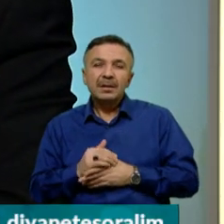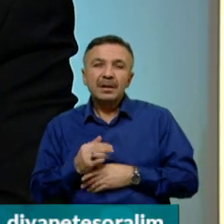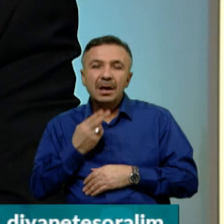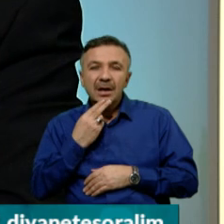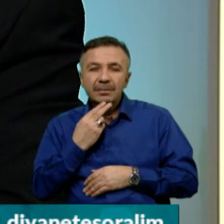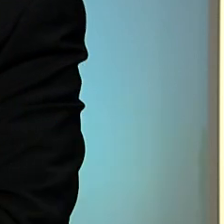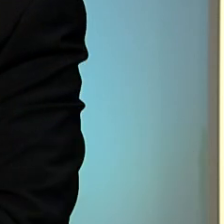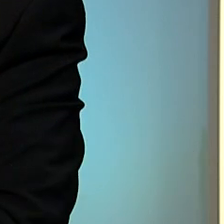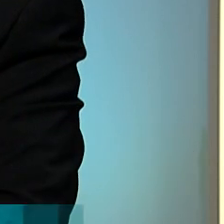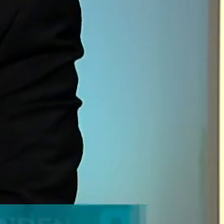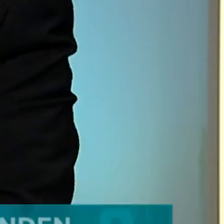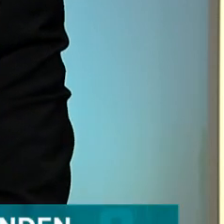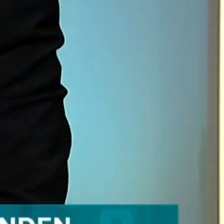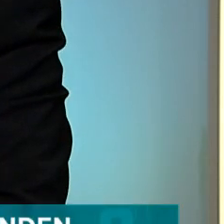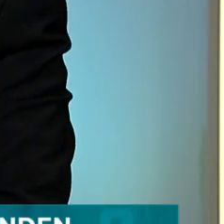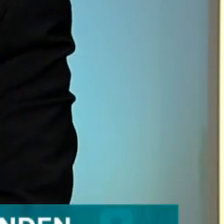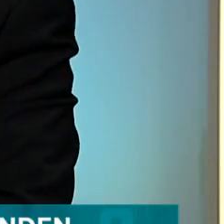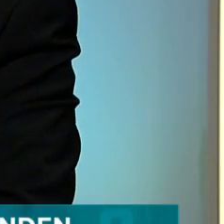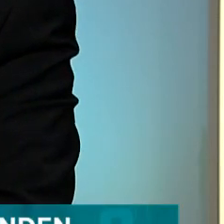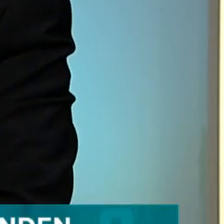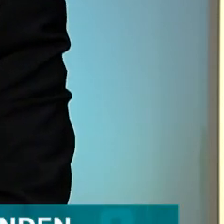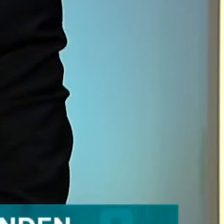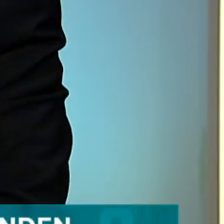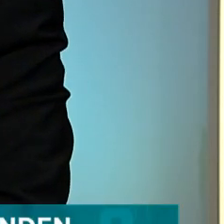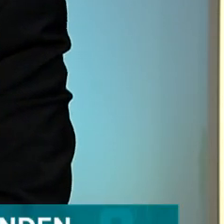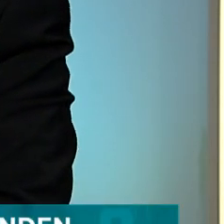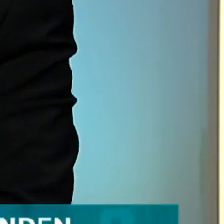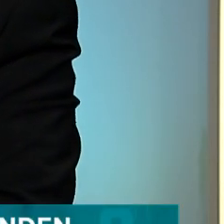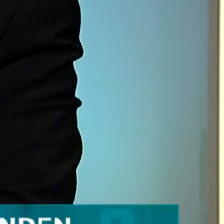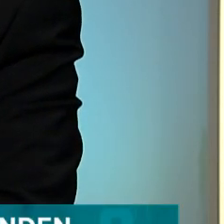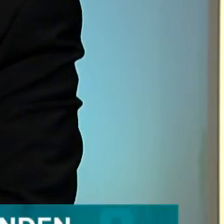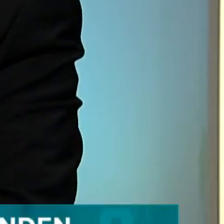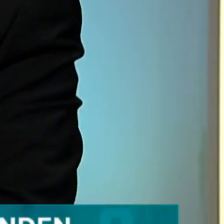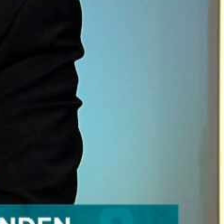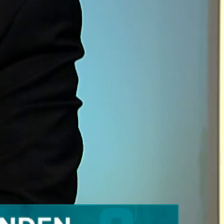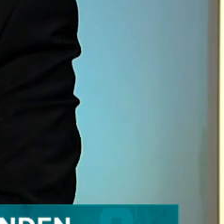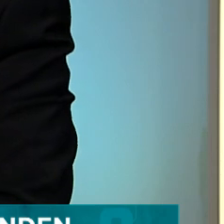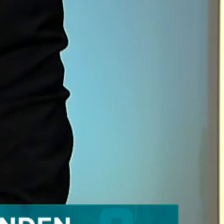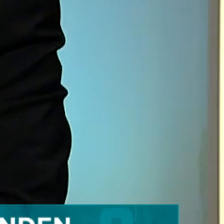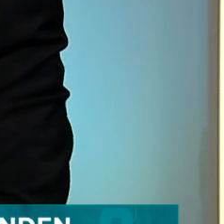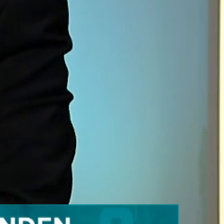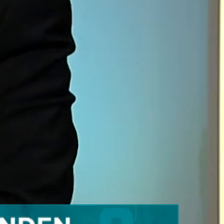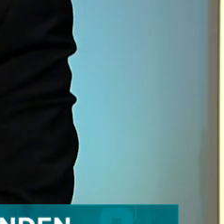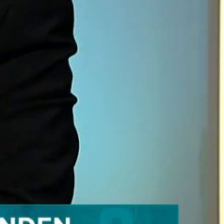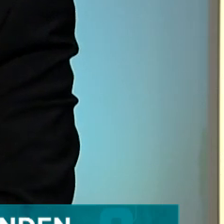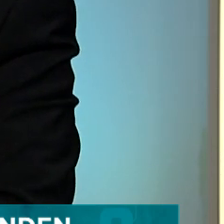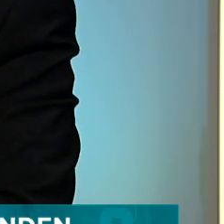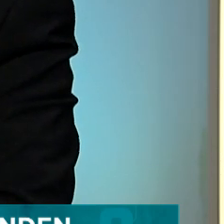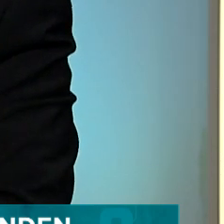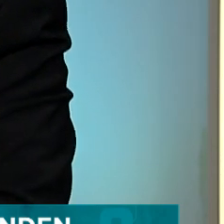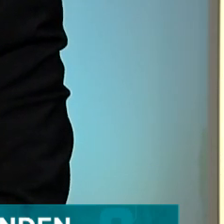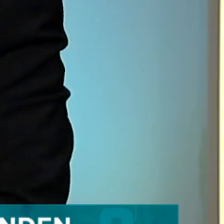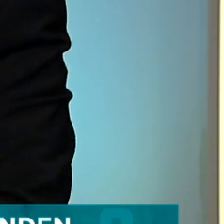tutamamış tır işte hamiledir tutamamıştı çocuk emziriyor tutamamış tır kişi Yolcudur tutamamış tır